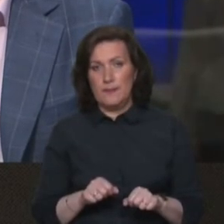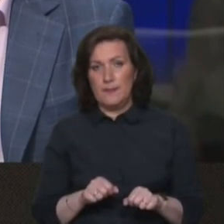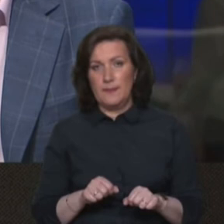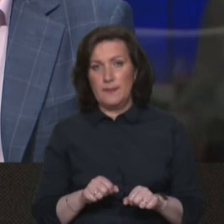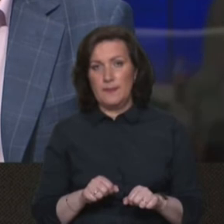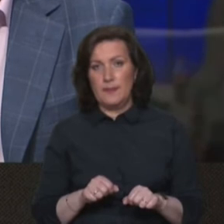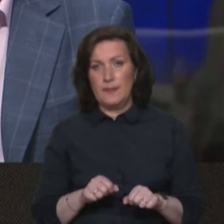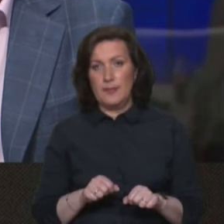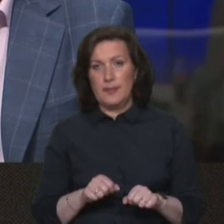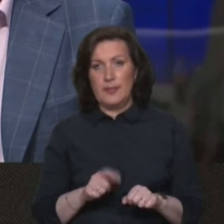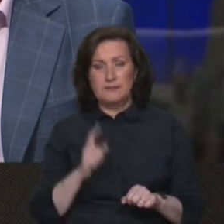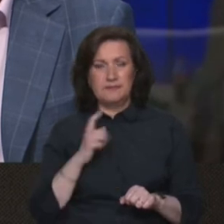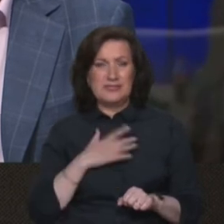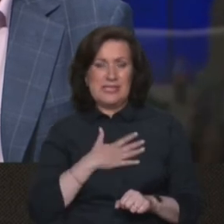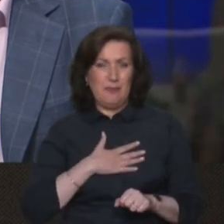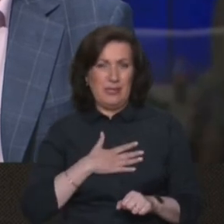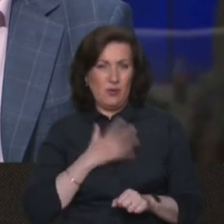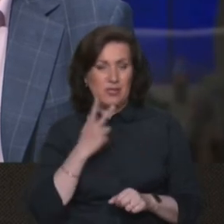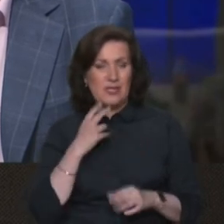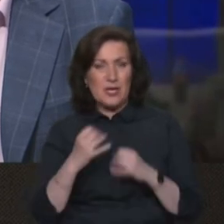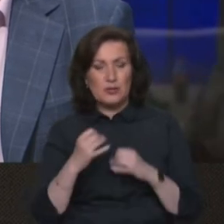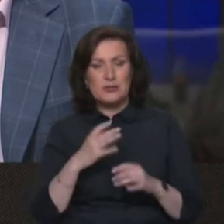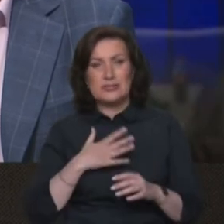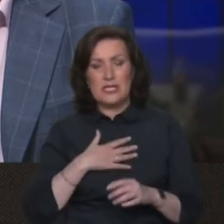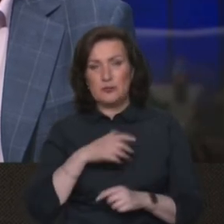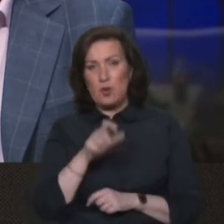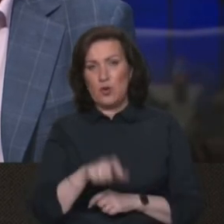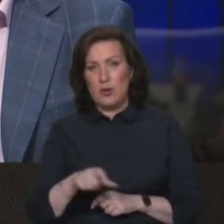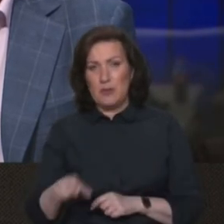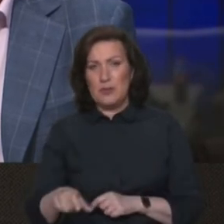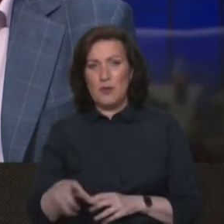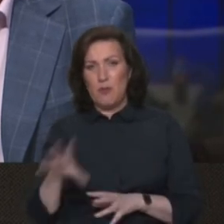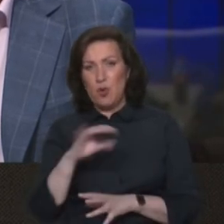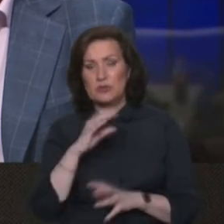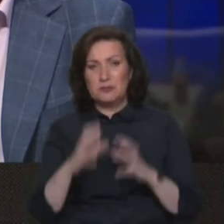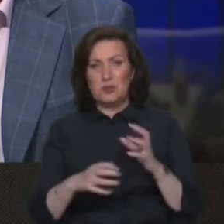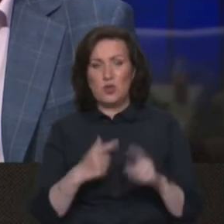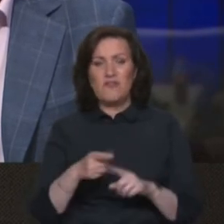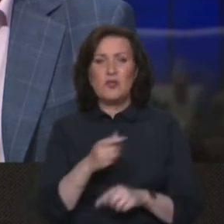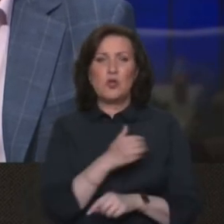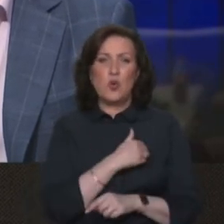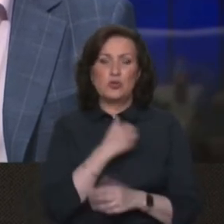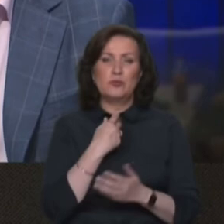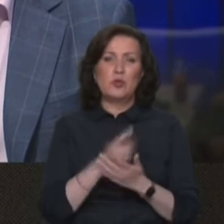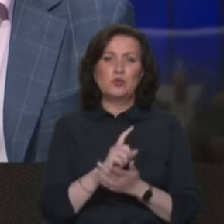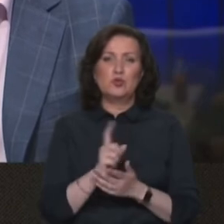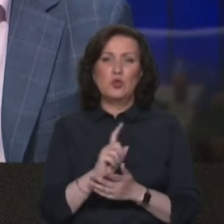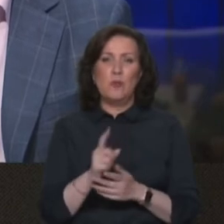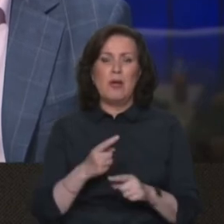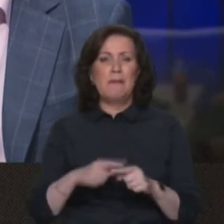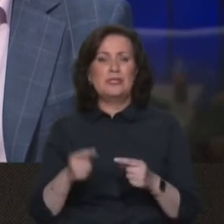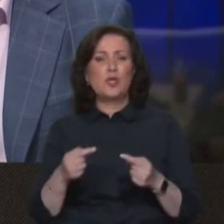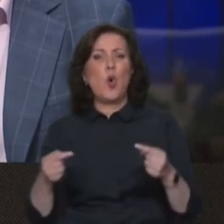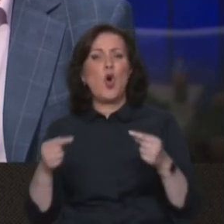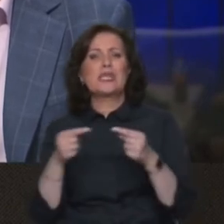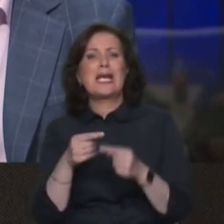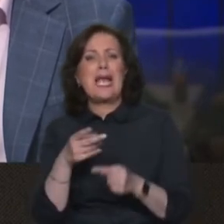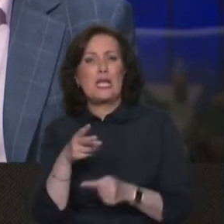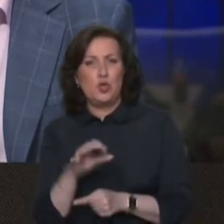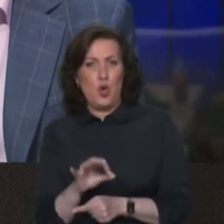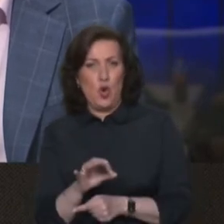чується неприємно, коли я маю розмови з нашими громадянами по цілому світі, коли вони хочуть бачити щось більше конкретно.